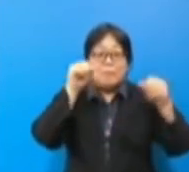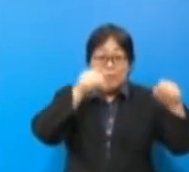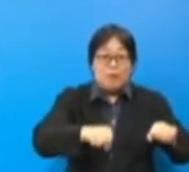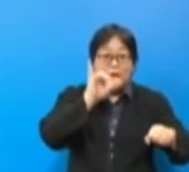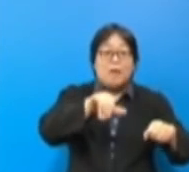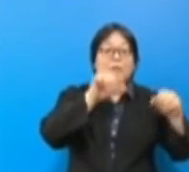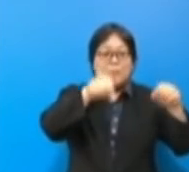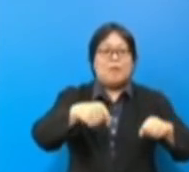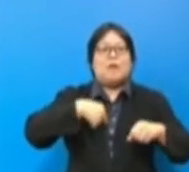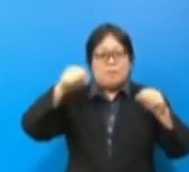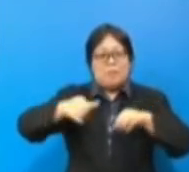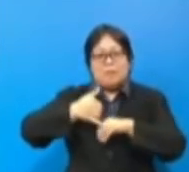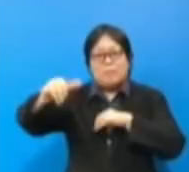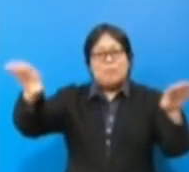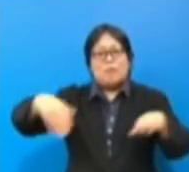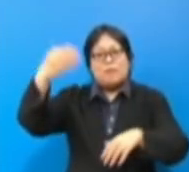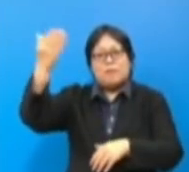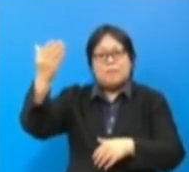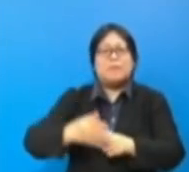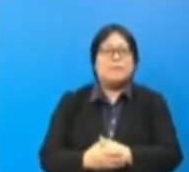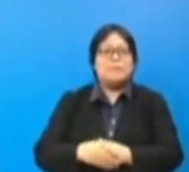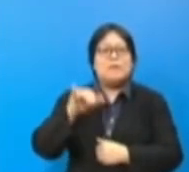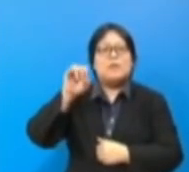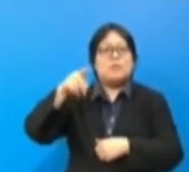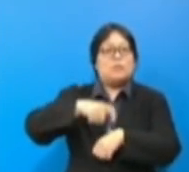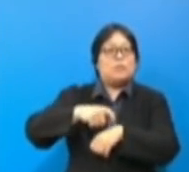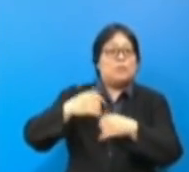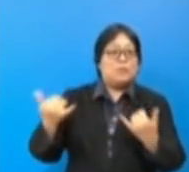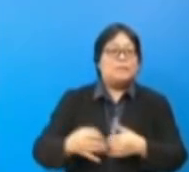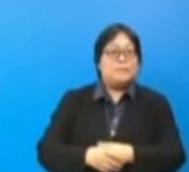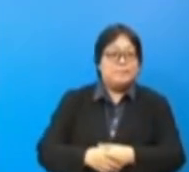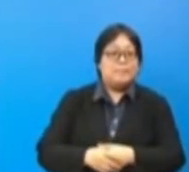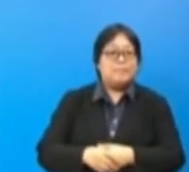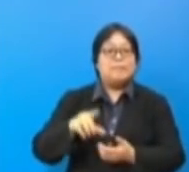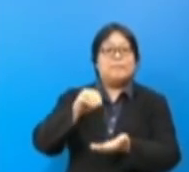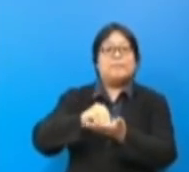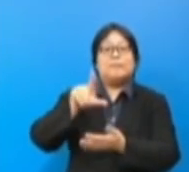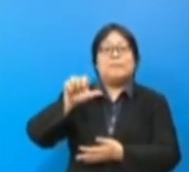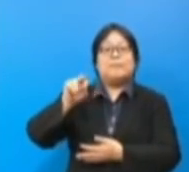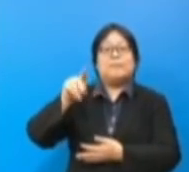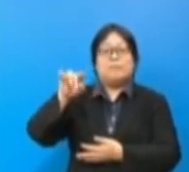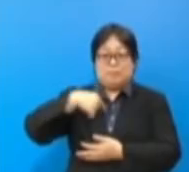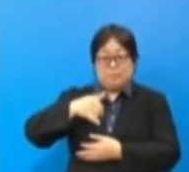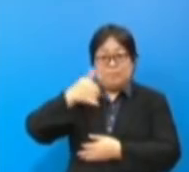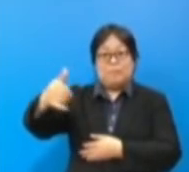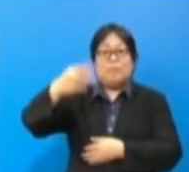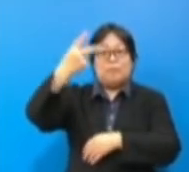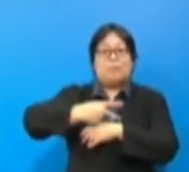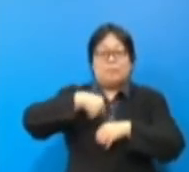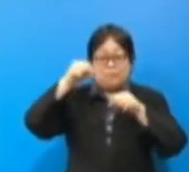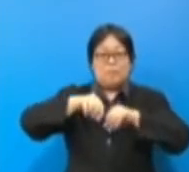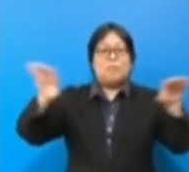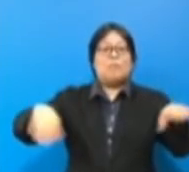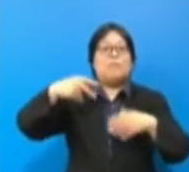katakan Boleh saya naik turun buat seminar isu semasa dilindungi c2house